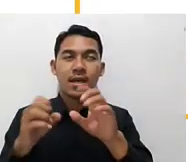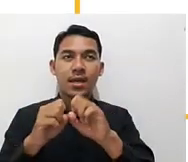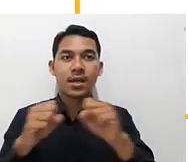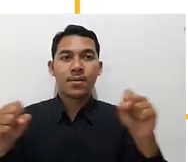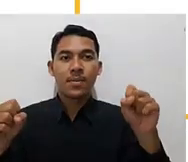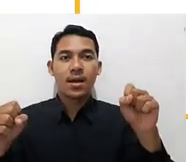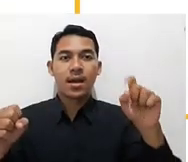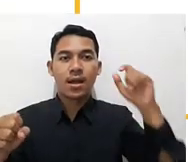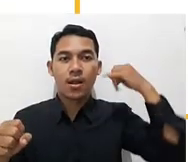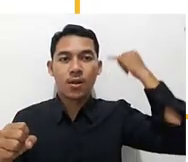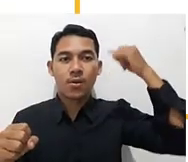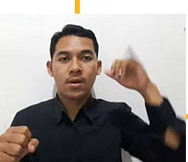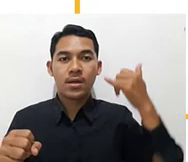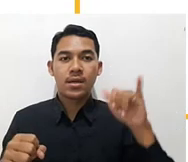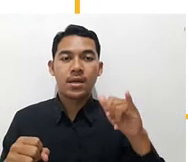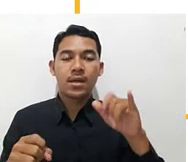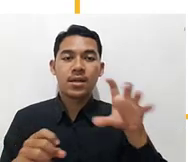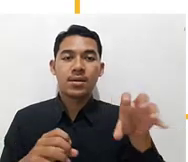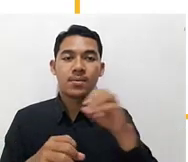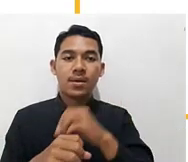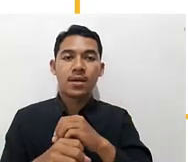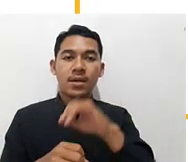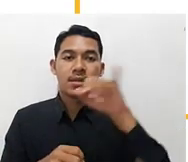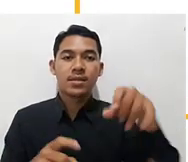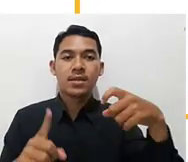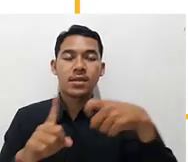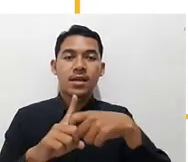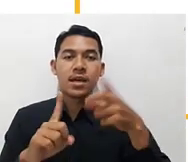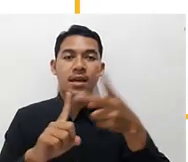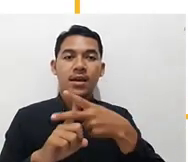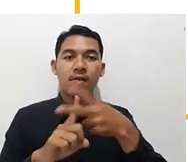Oke. Nah, untuk dari JKFF sendiri